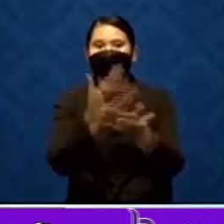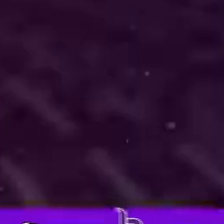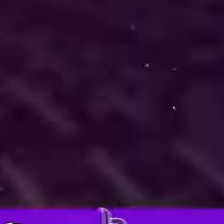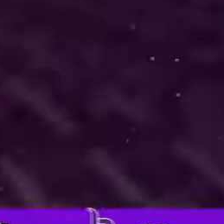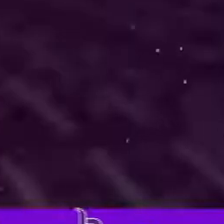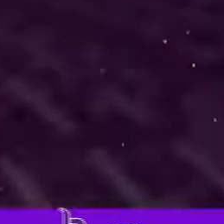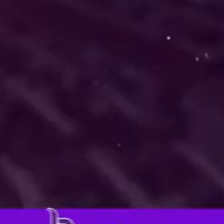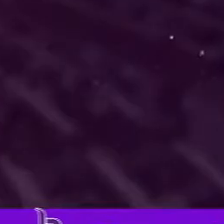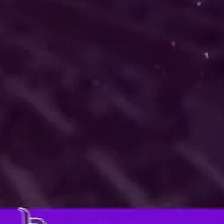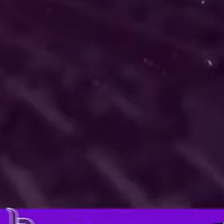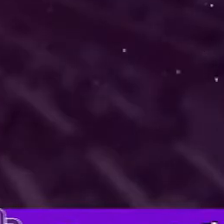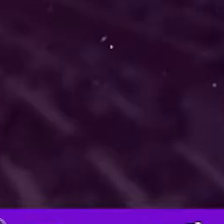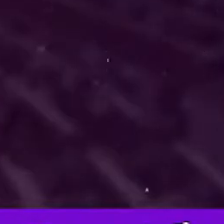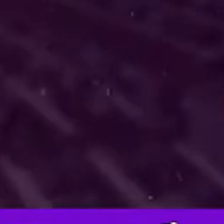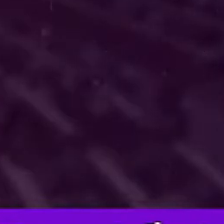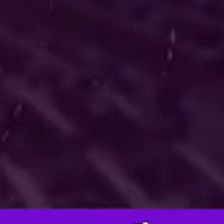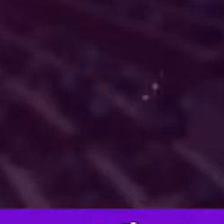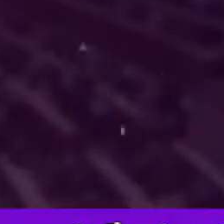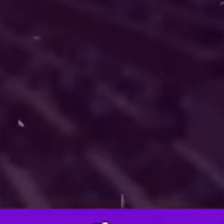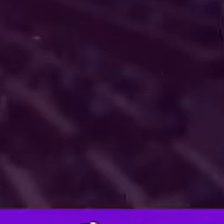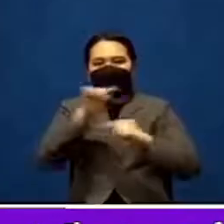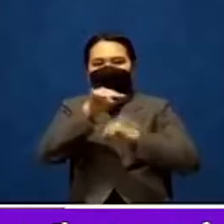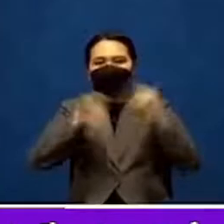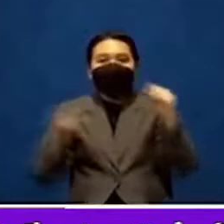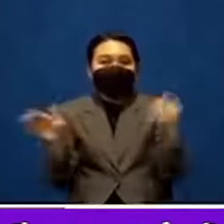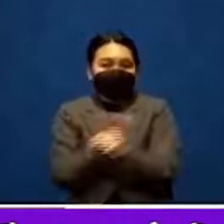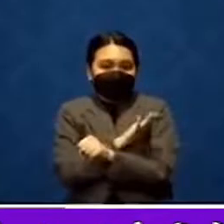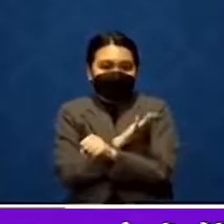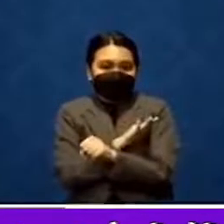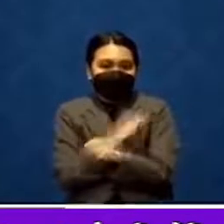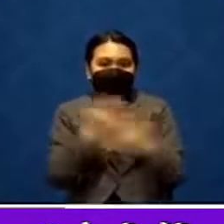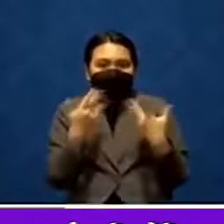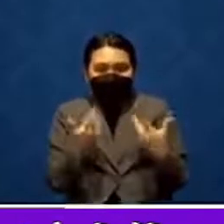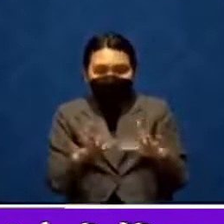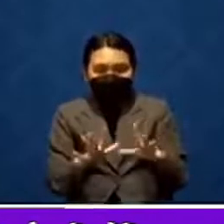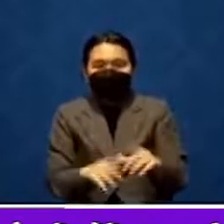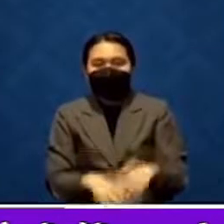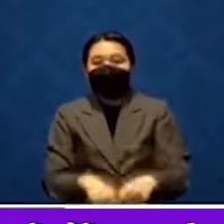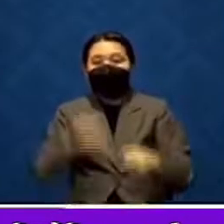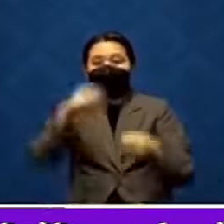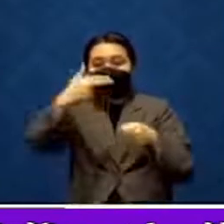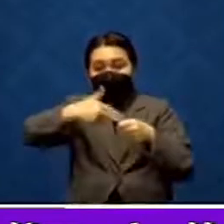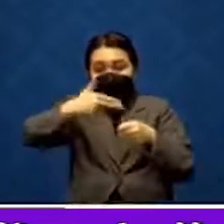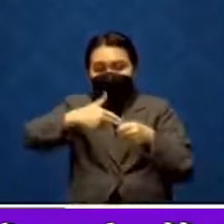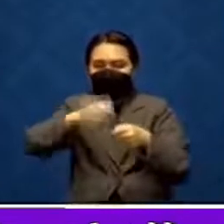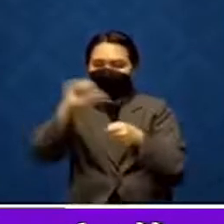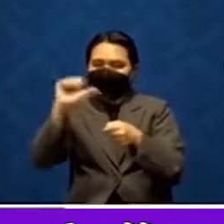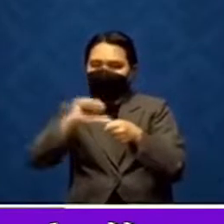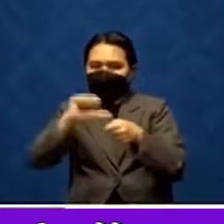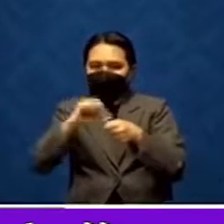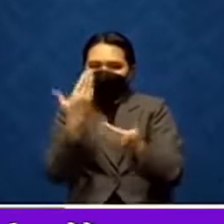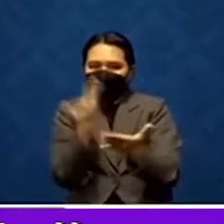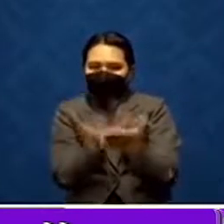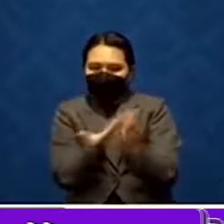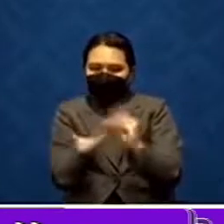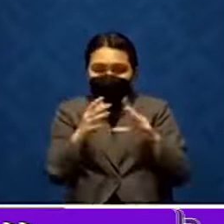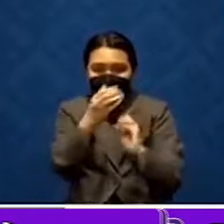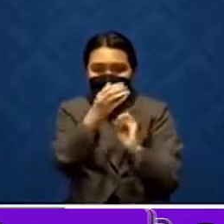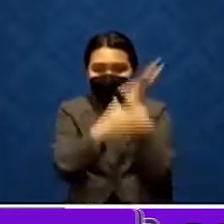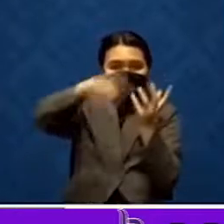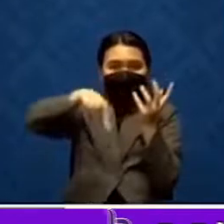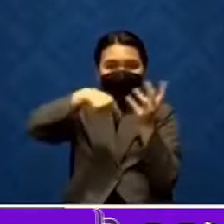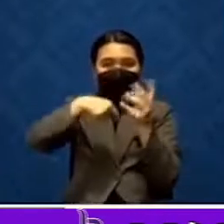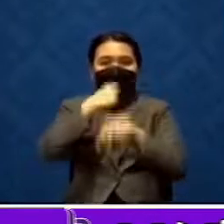ได้ผลจากราคาน้ำมันกับแก๊สที่เพิ่มขึ้นทำให้ราคาปุ๋ยโลก